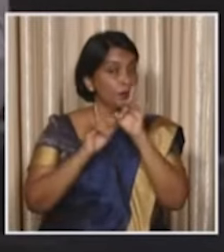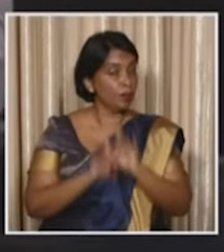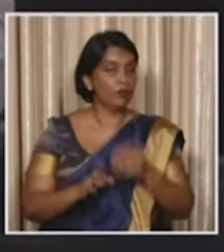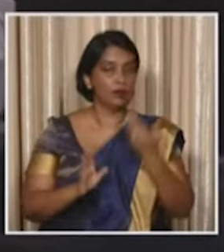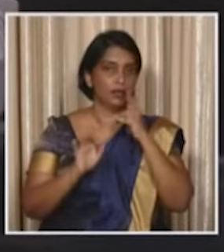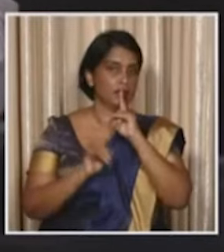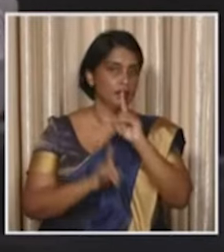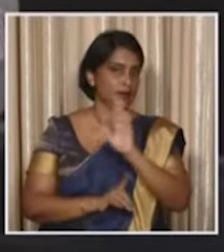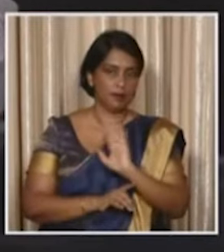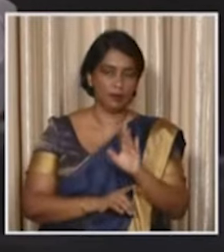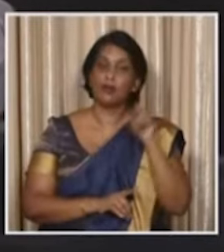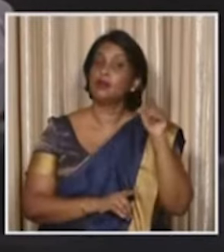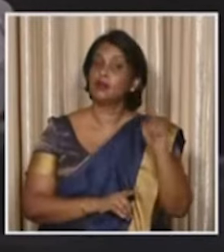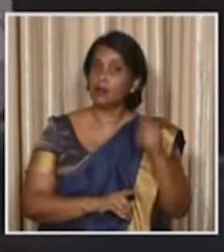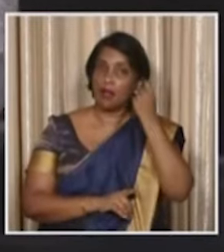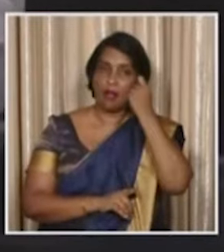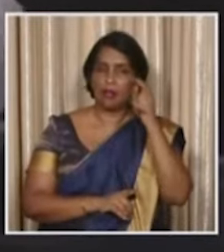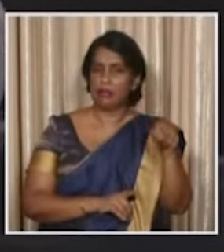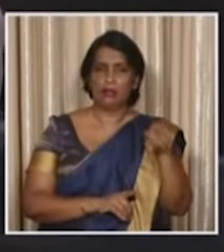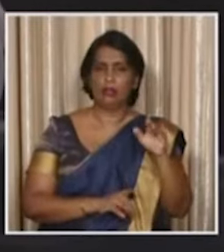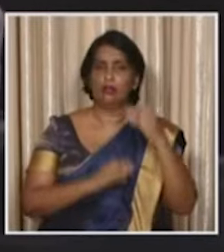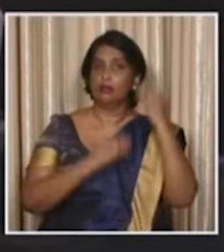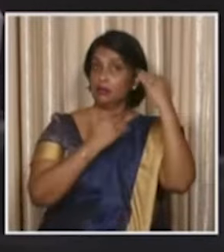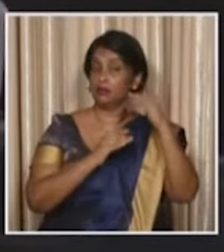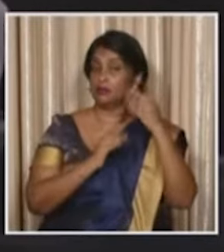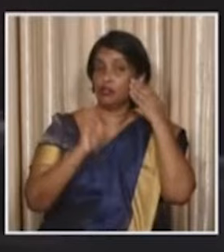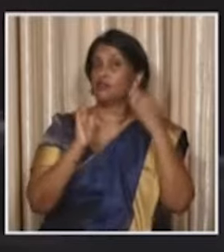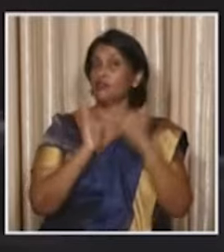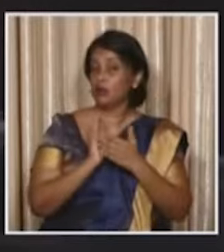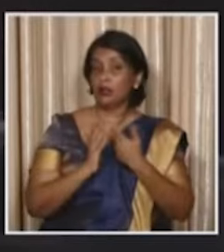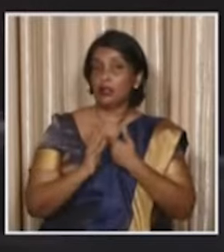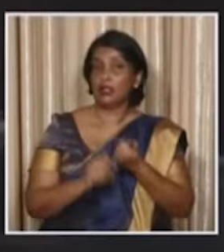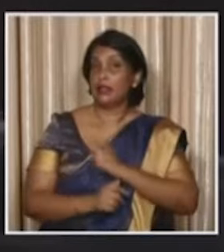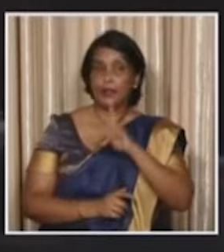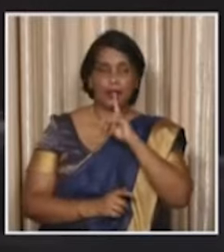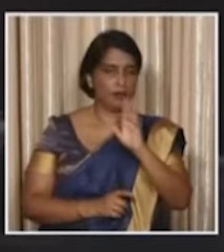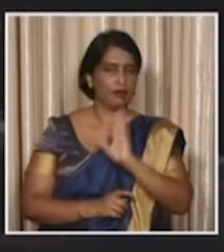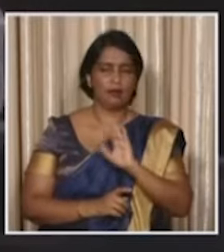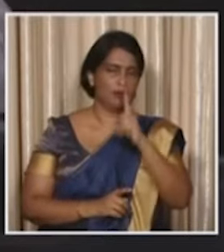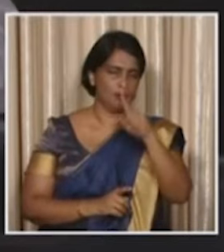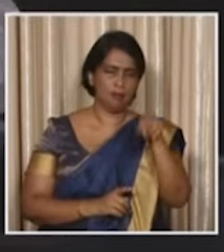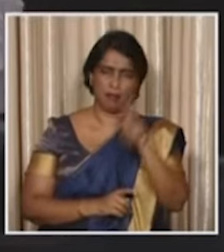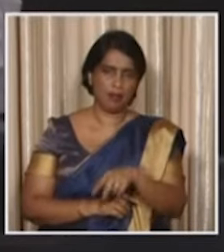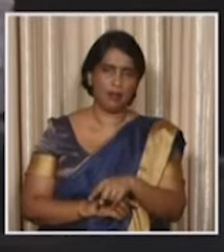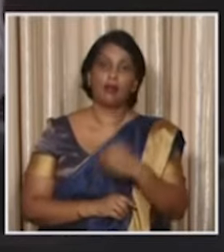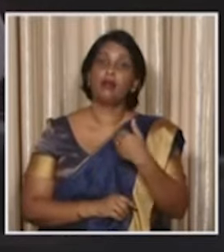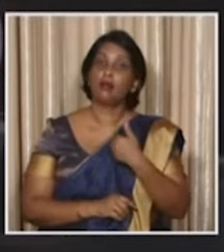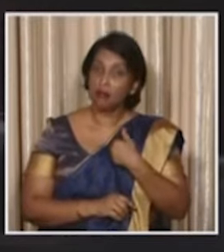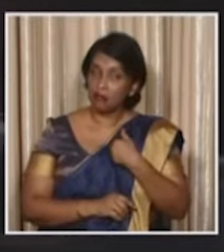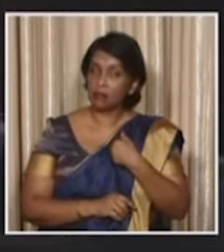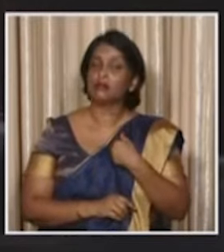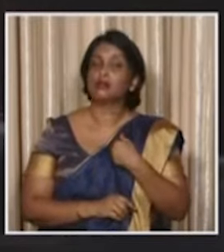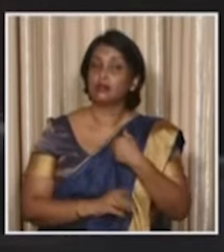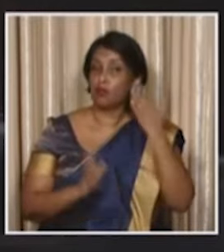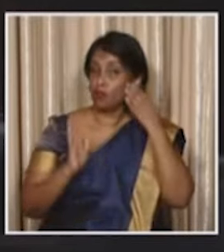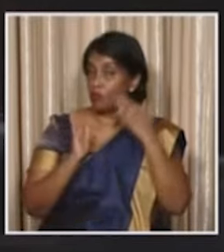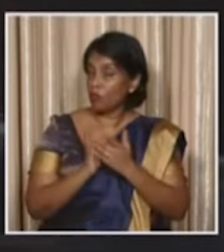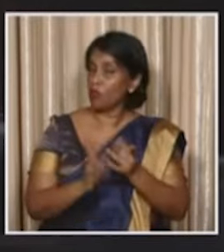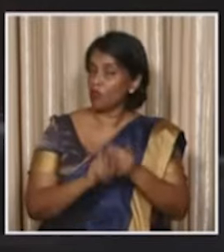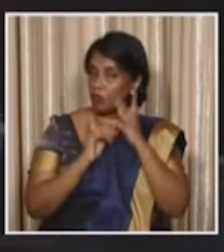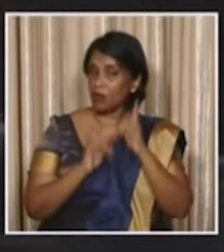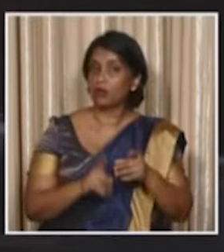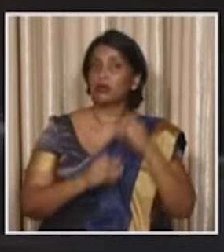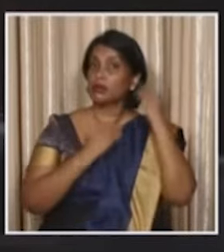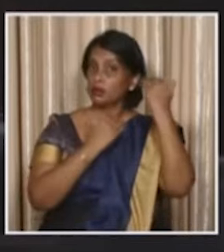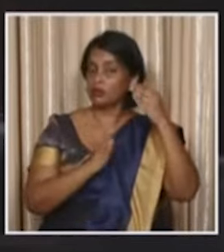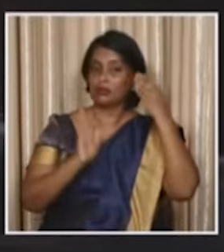එපා. ඒකෙන් අදහස් වෙන්නේ නැහැ එක්ස්පෝර්ට් ඔරියන්ටඩ් ඉකොනොමියකට අපි කැමති නැහැ කියලා. සම්පූර්ණ වැරදි. අපි ඉන්නේ අපේ පදනමම තියෙන්නේ